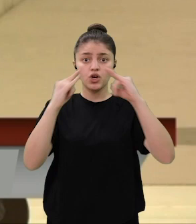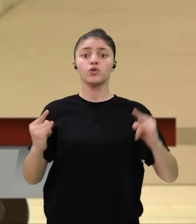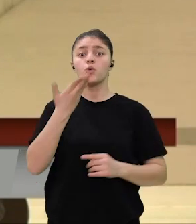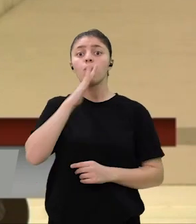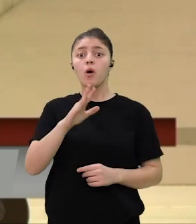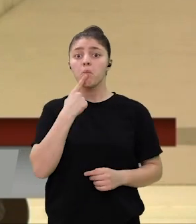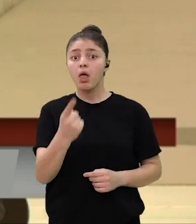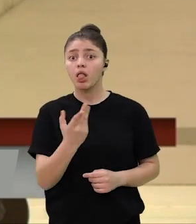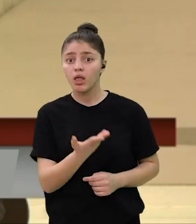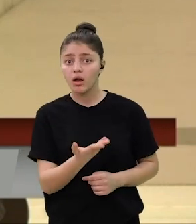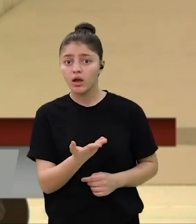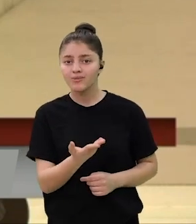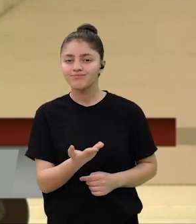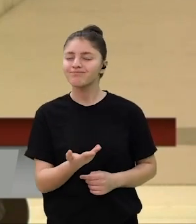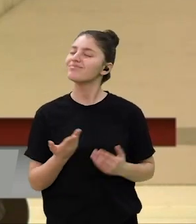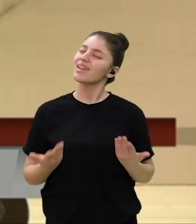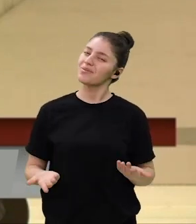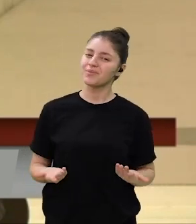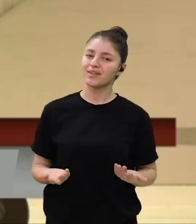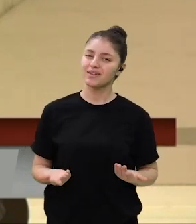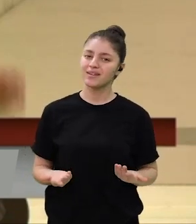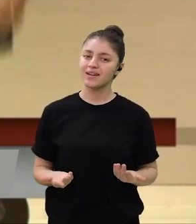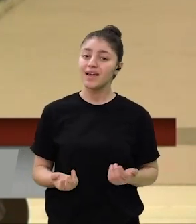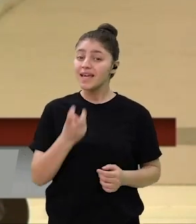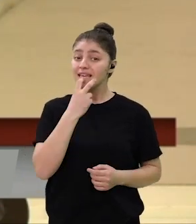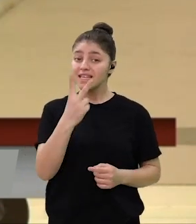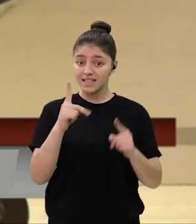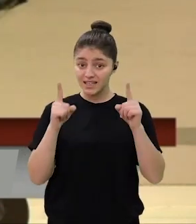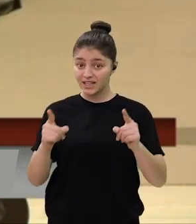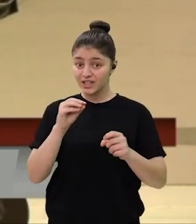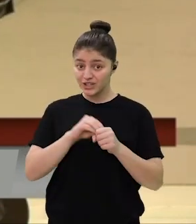burada çadır verilmiyor denmiştir. Allah'ını seversiniz.